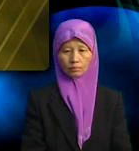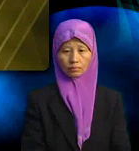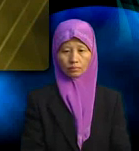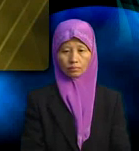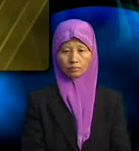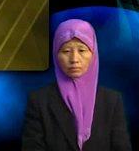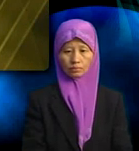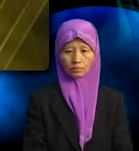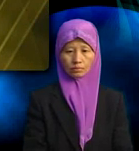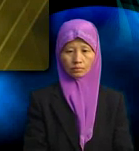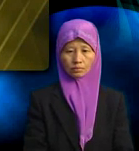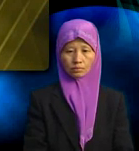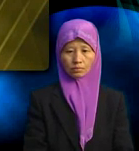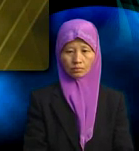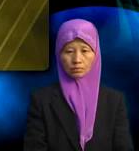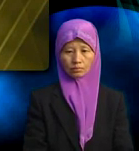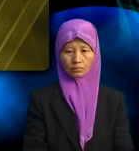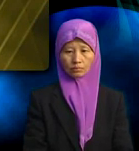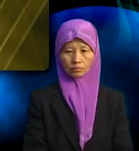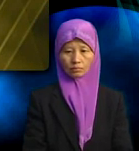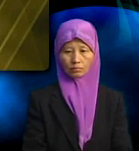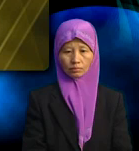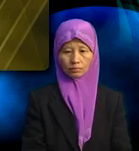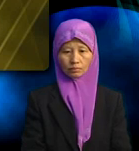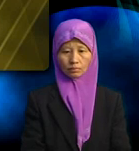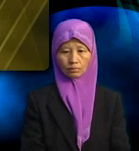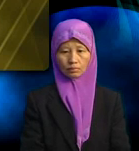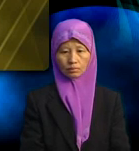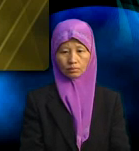Syarat-syarat beristinja menggunakan batu.